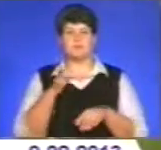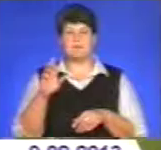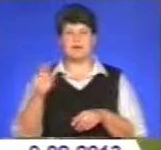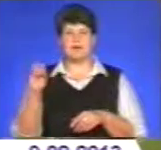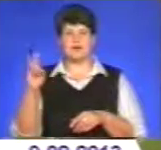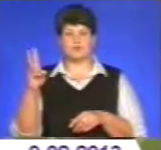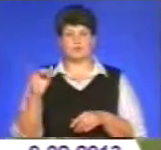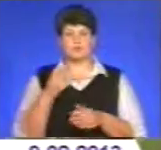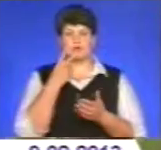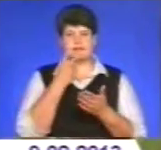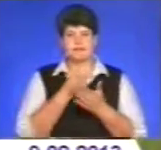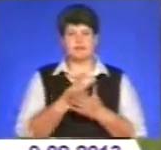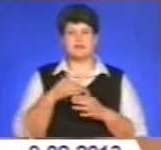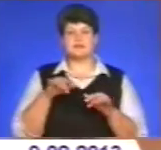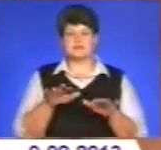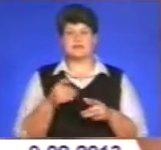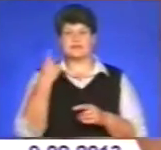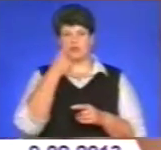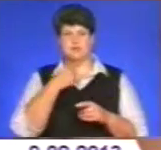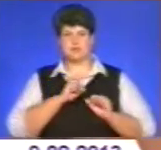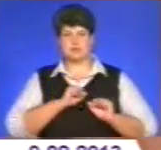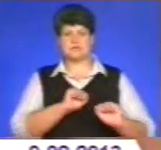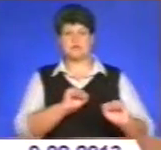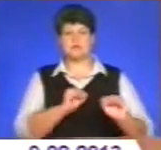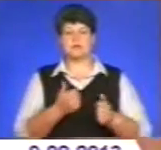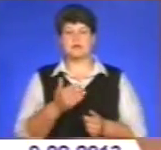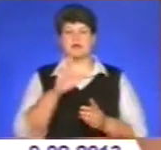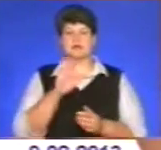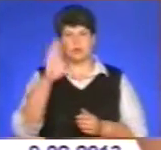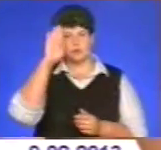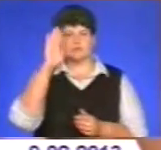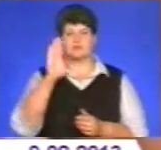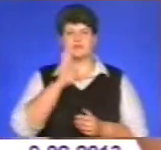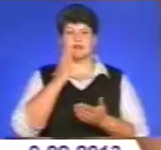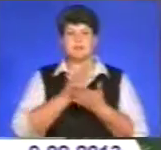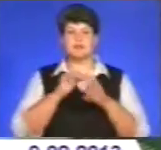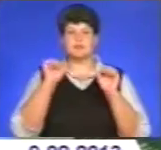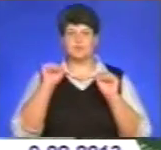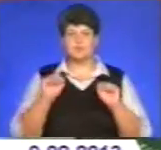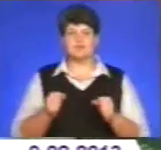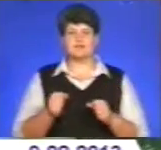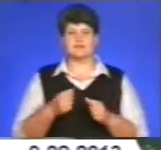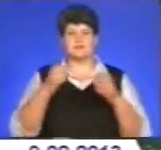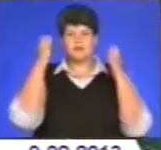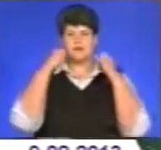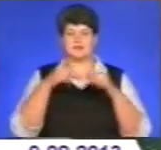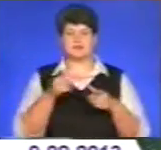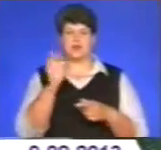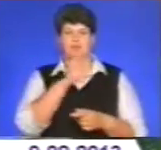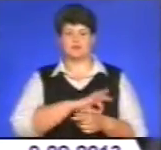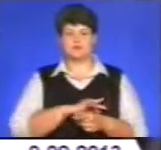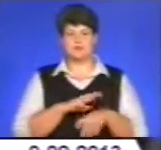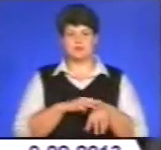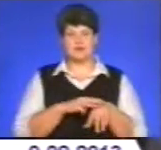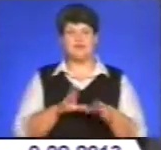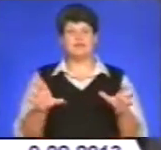засоби індивідуального захисту та інше. Хлопчики та дівчатка мали змогу приміряти щити та каски, якими користуються правоохоронці. Далі